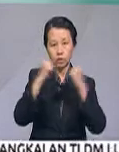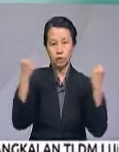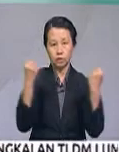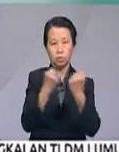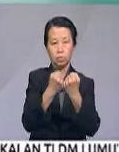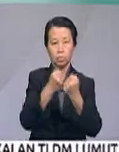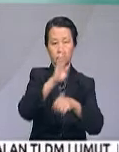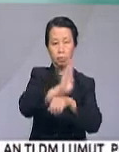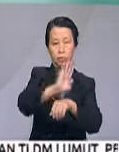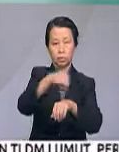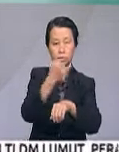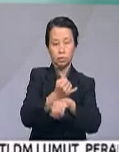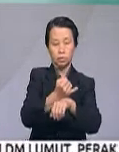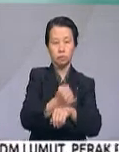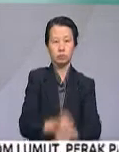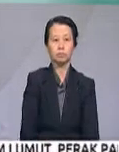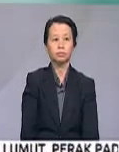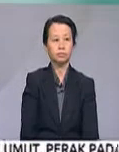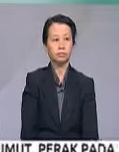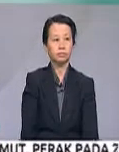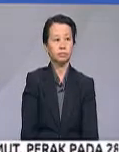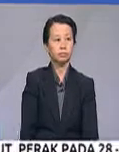Nasional Bukit Jalil.